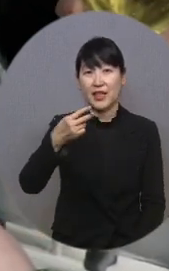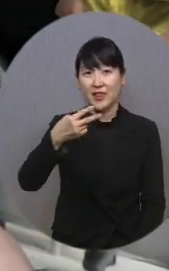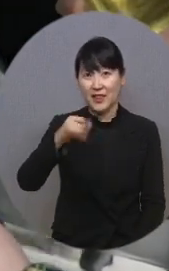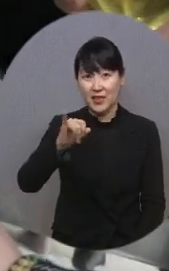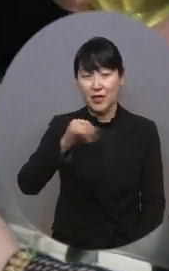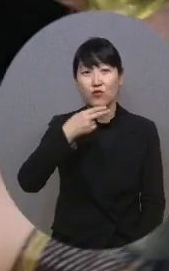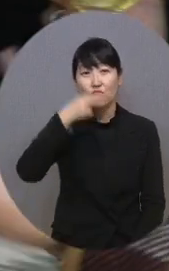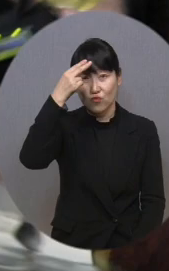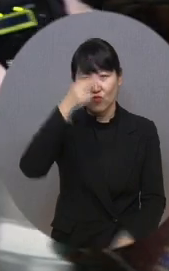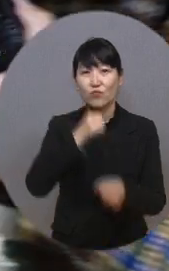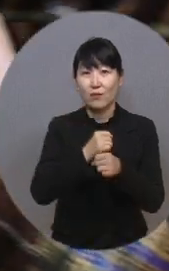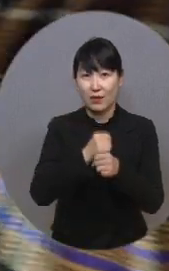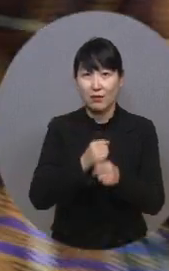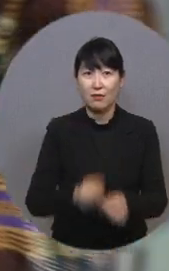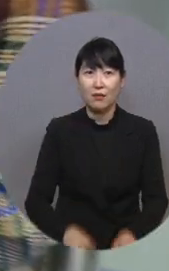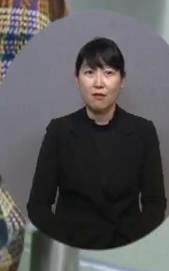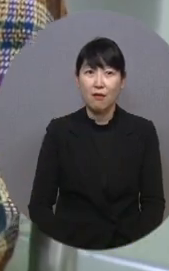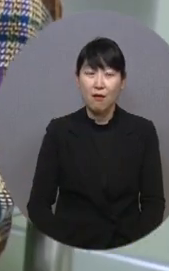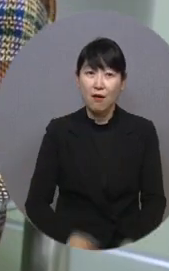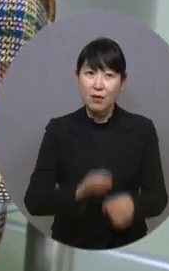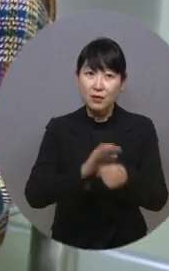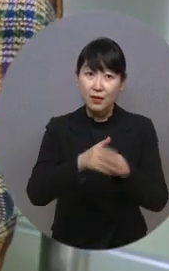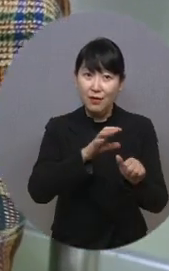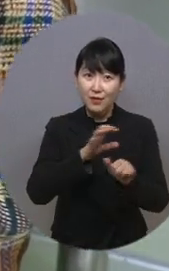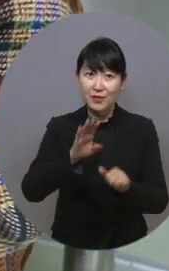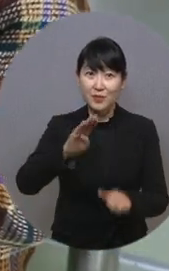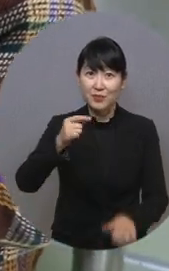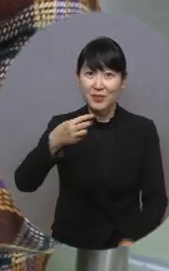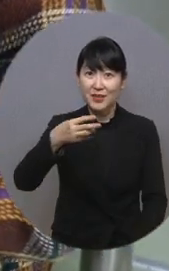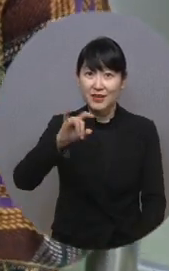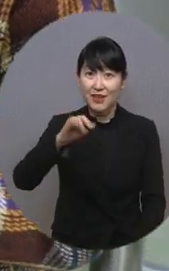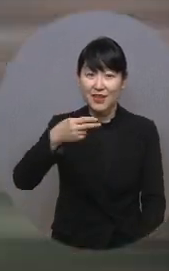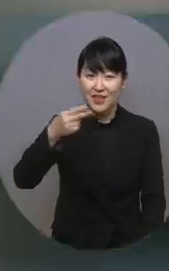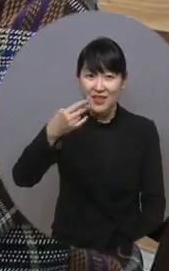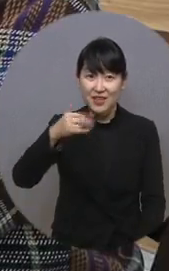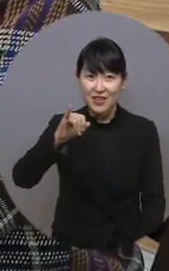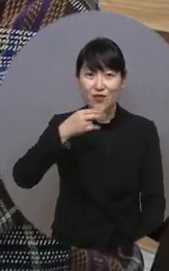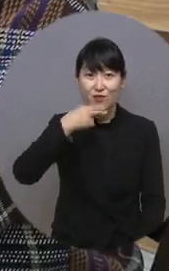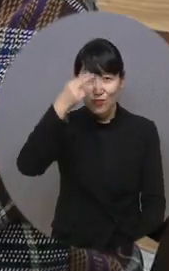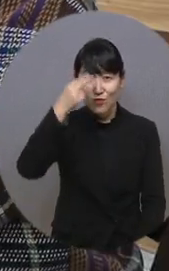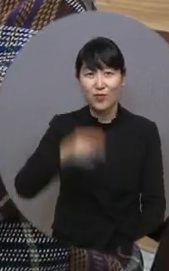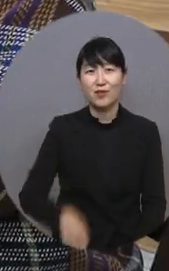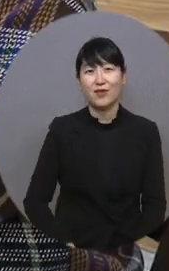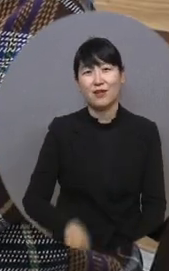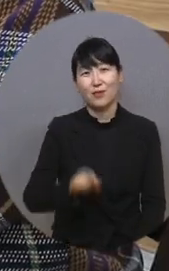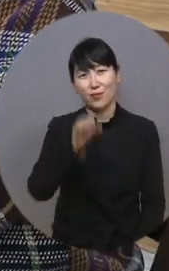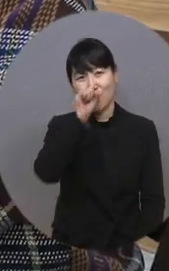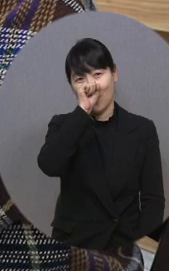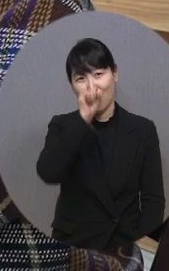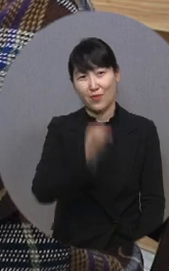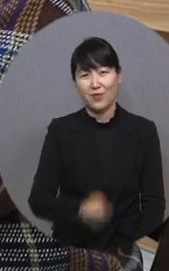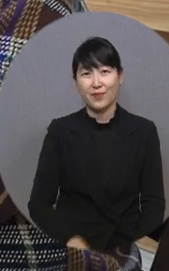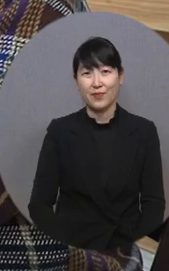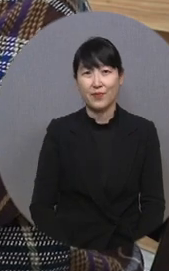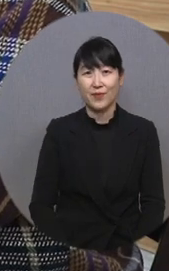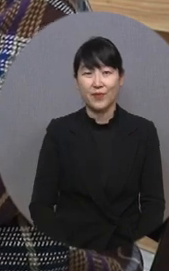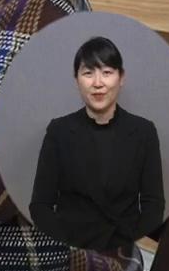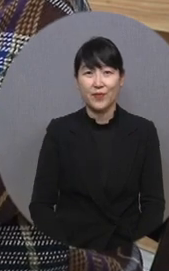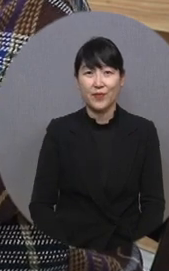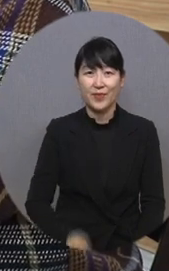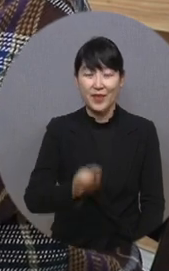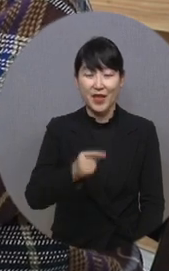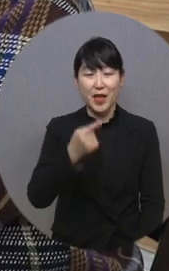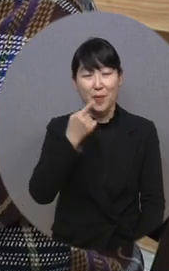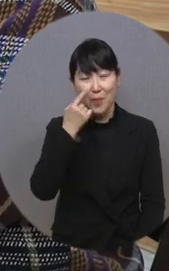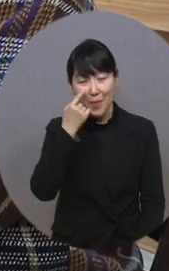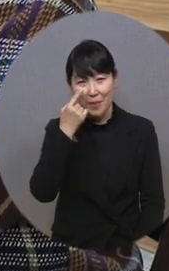예. 사과 브랜디라면은 이거는 못 참죠. 아까 말씀해 주셨던 브랜디. 예. 브랜디도 한번 맛을